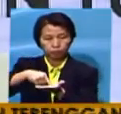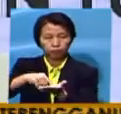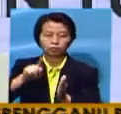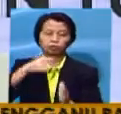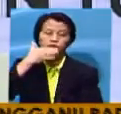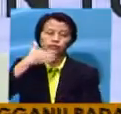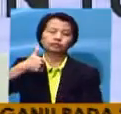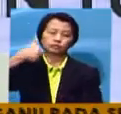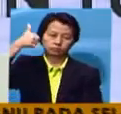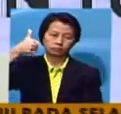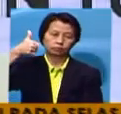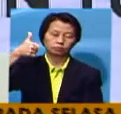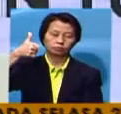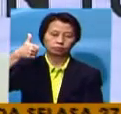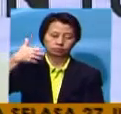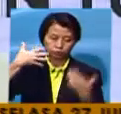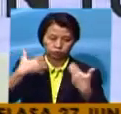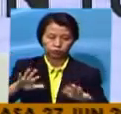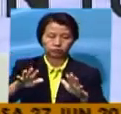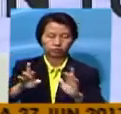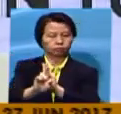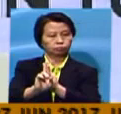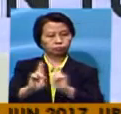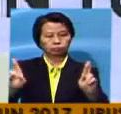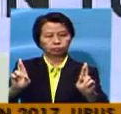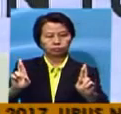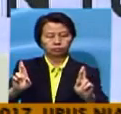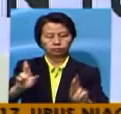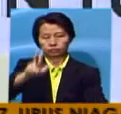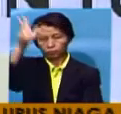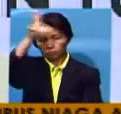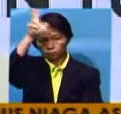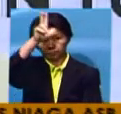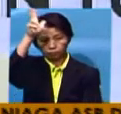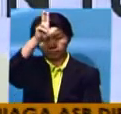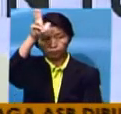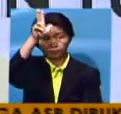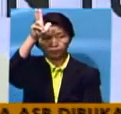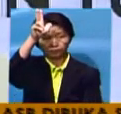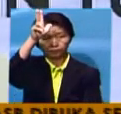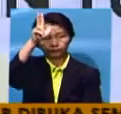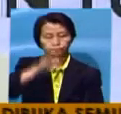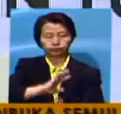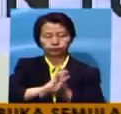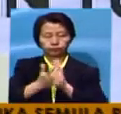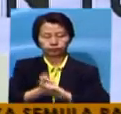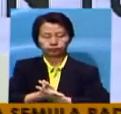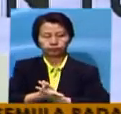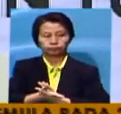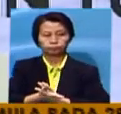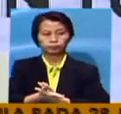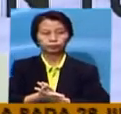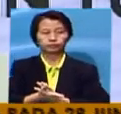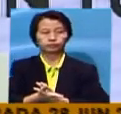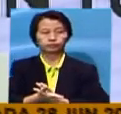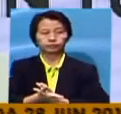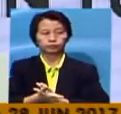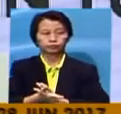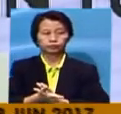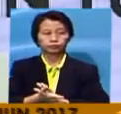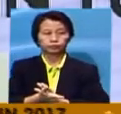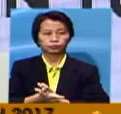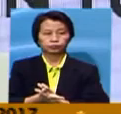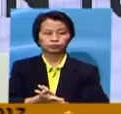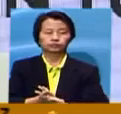yang terbaik yang telah pun disediakan oleh pihak kerajaan jadi